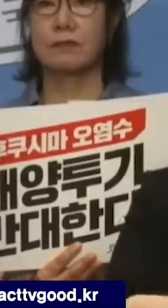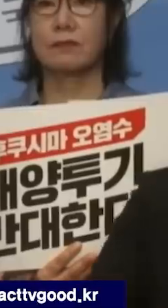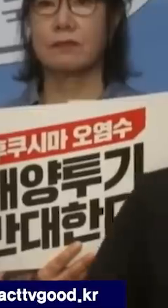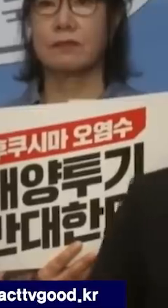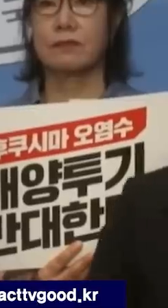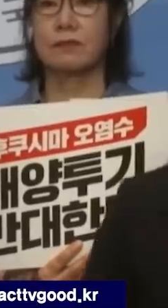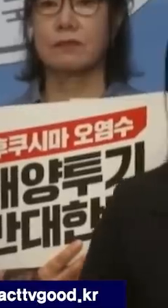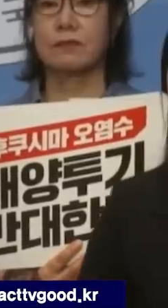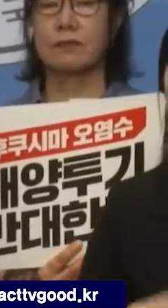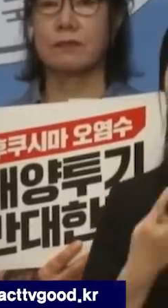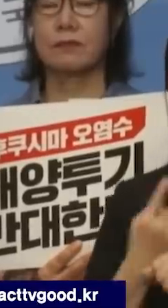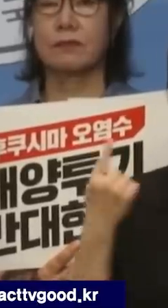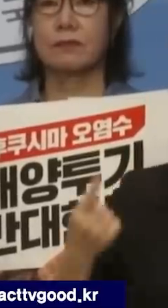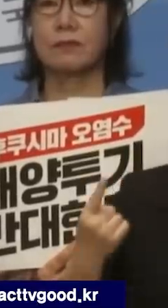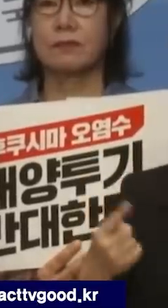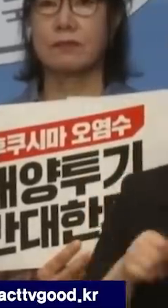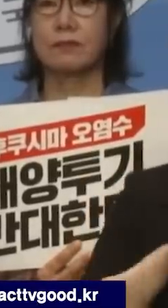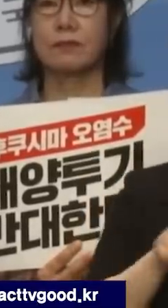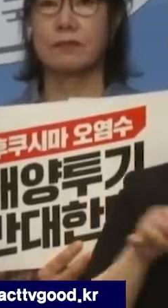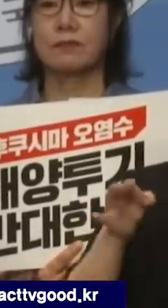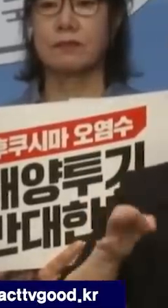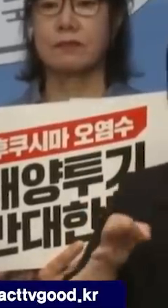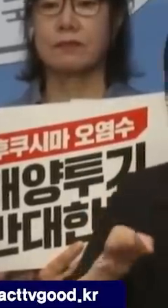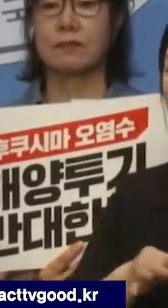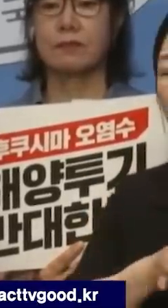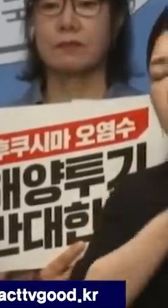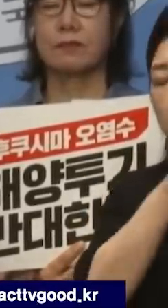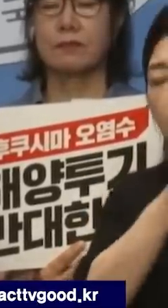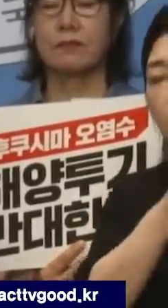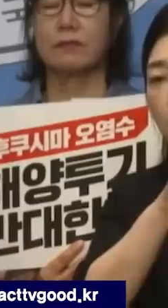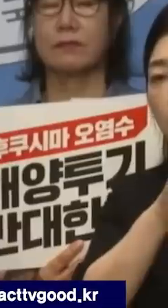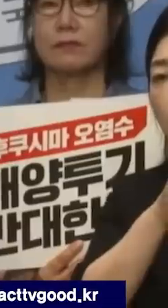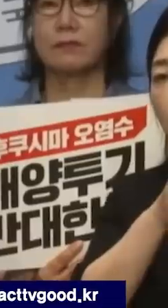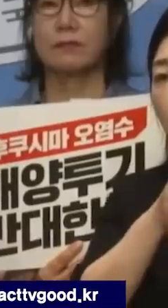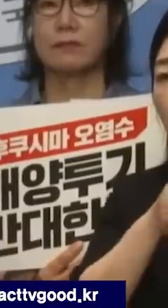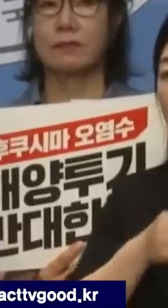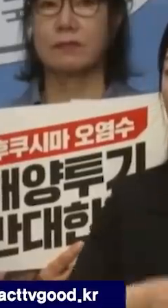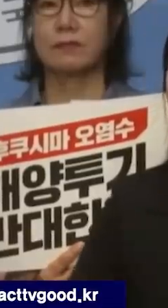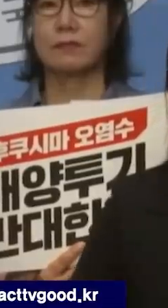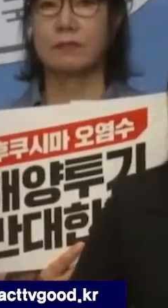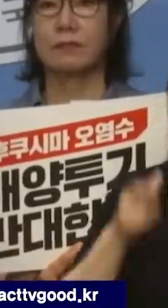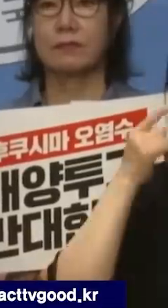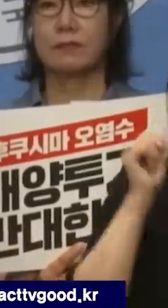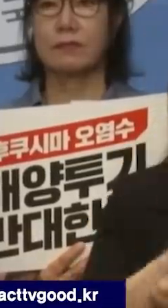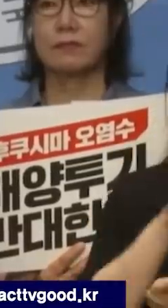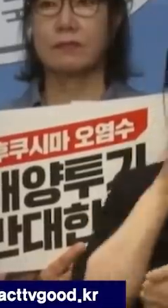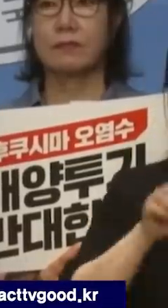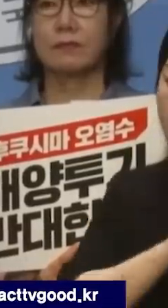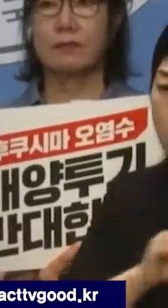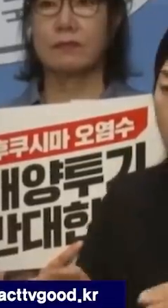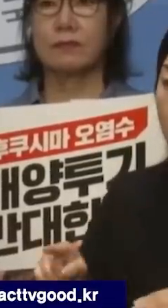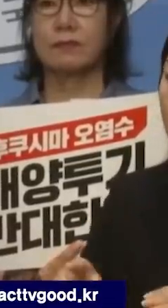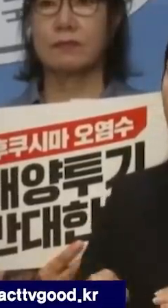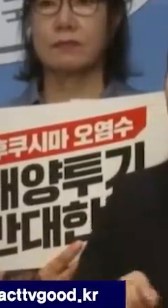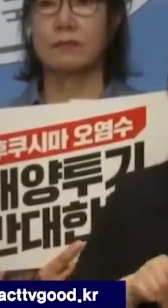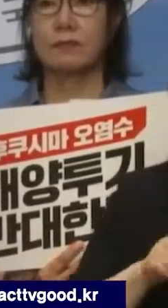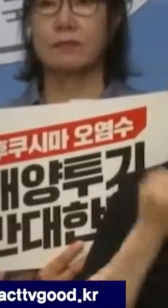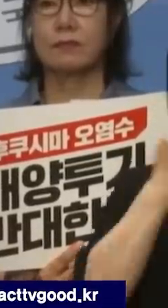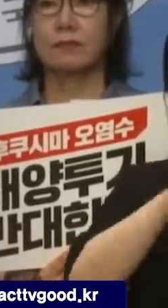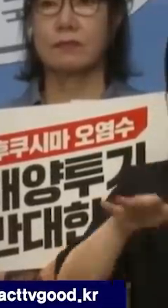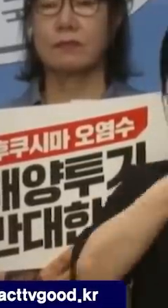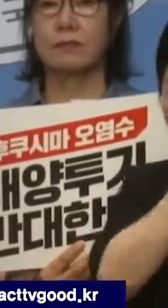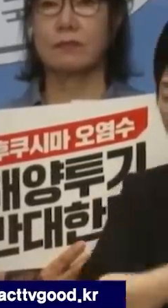전년 대비 생물가비가 반가격으로 하락했습니다. 일본 오염수 투기용 해제 터널이